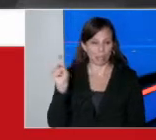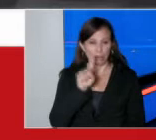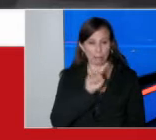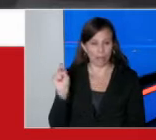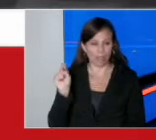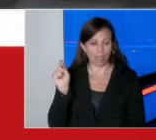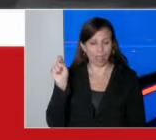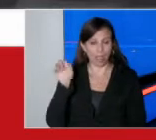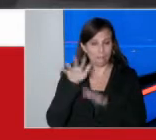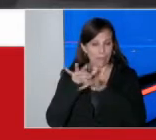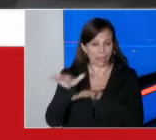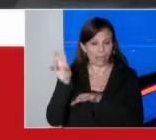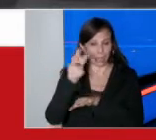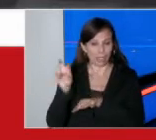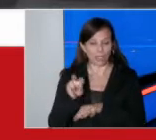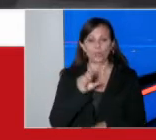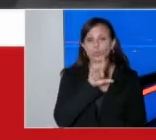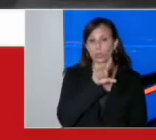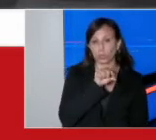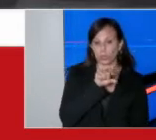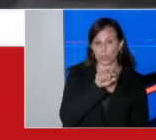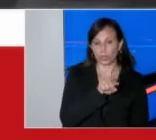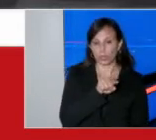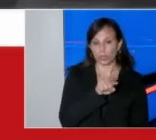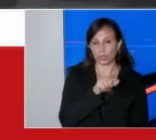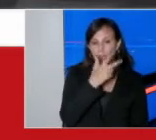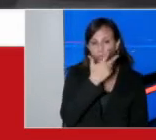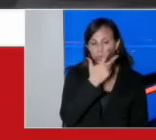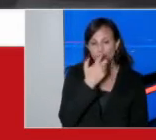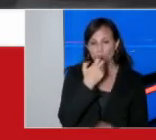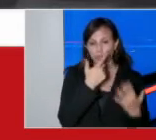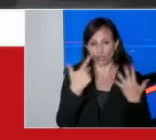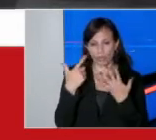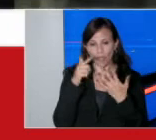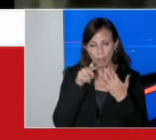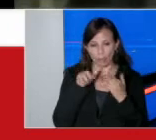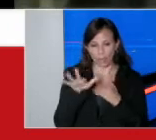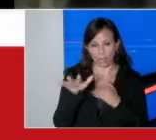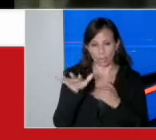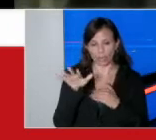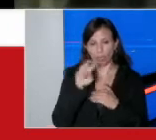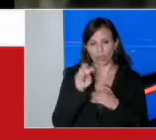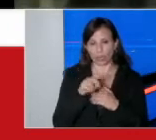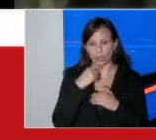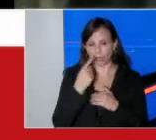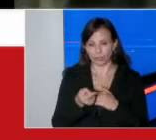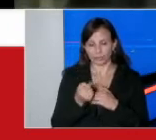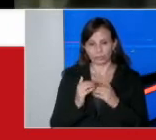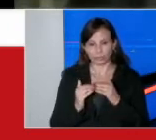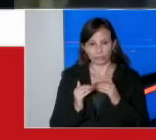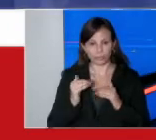רק כדי שנשווה לטוויטר, טוויטר כרגע השווי שלה מוערך ב-37 מיליארד דולר. כלומר, הסיידקיק גדל יותר